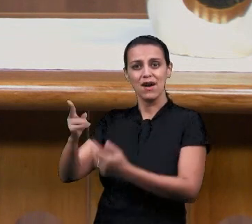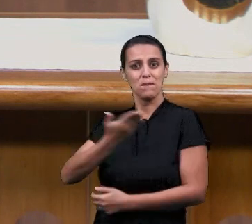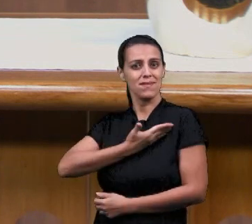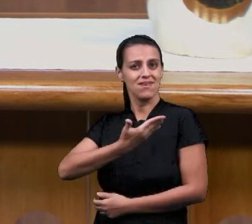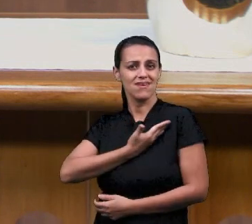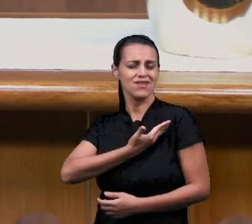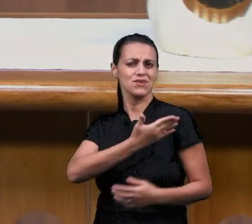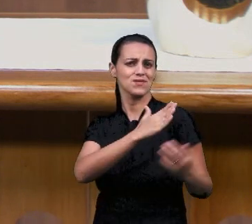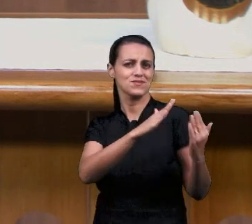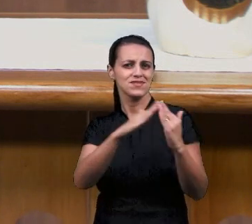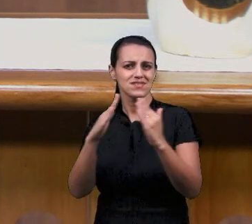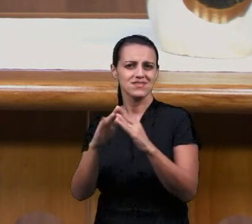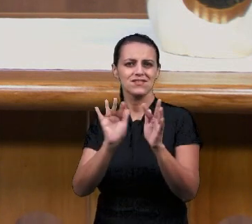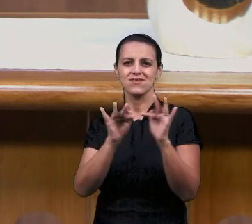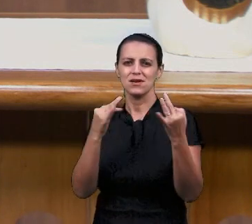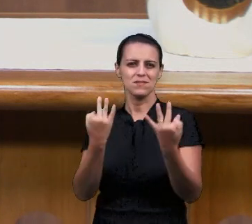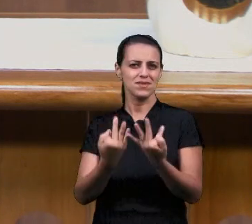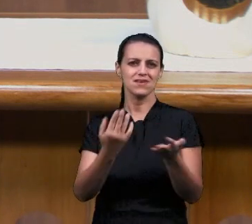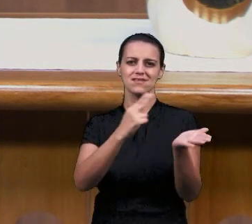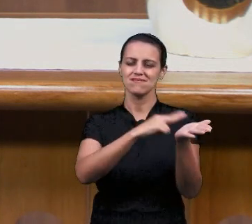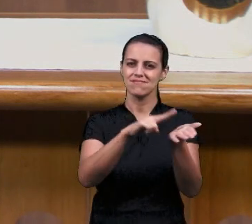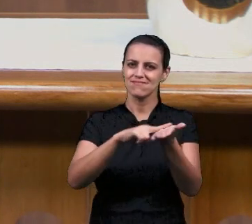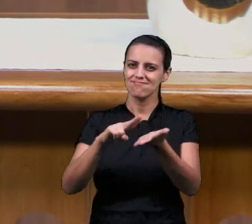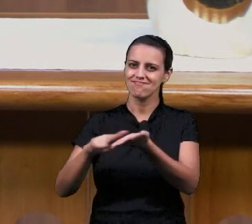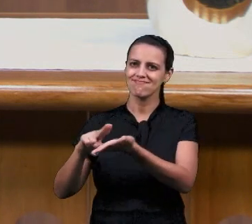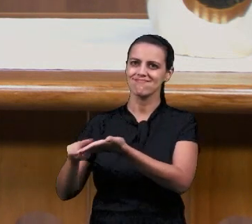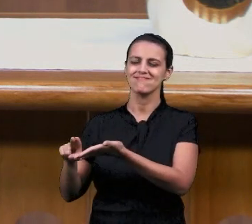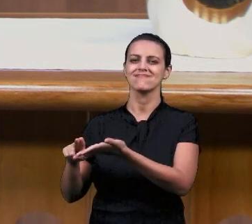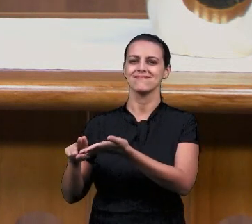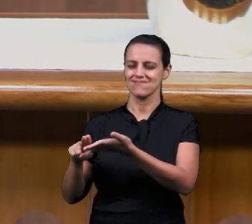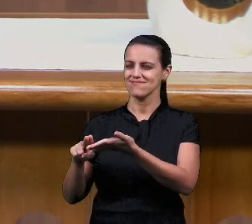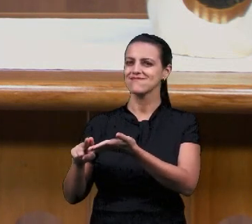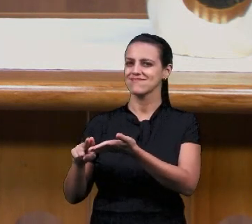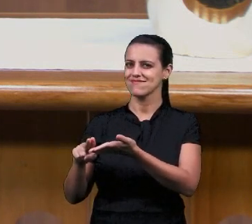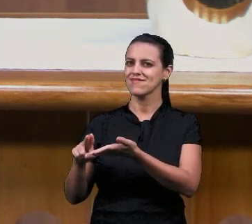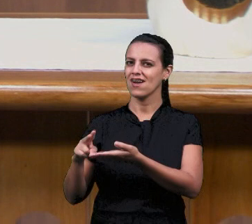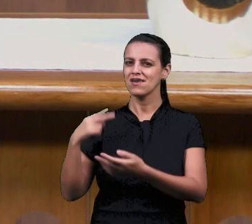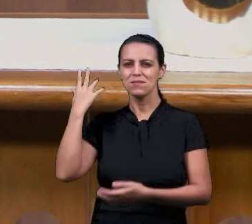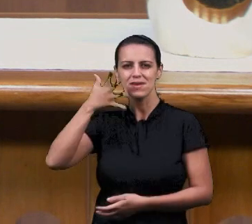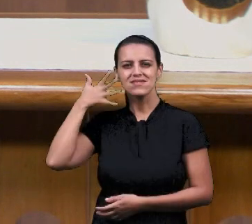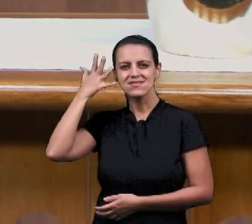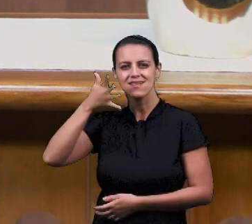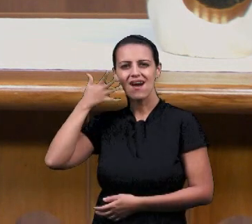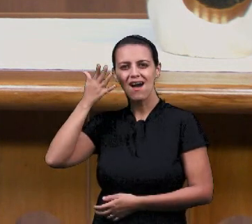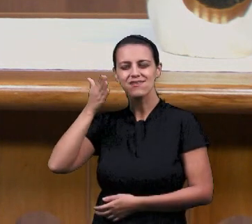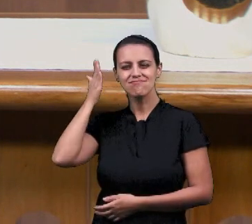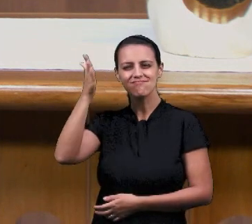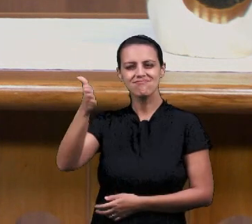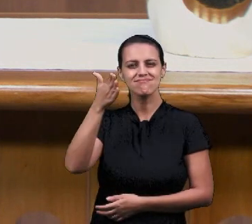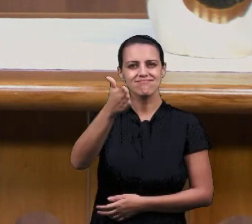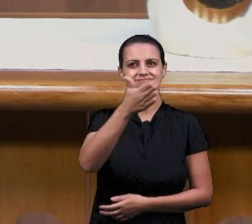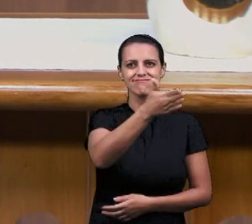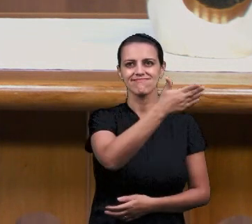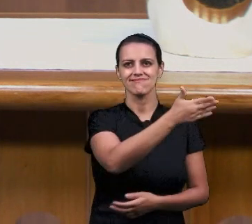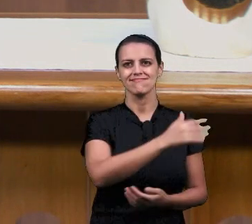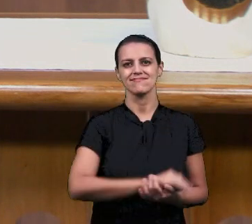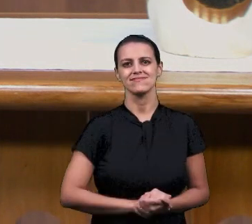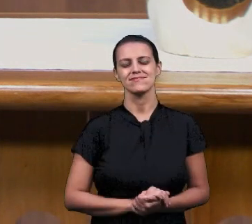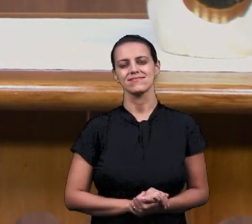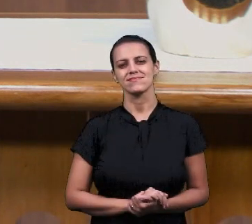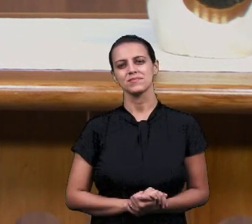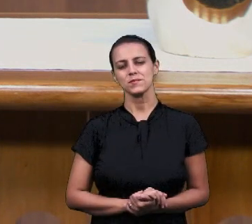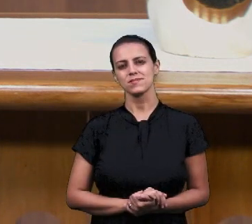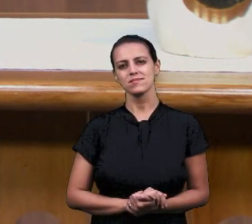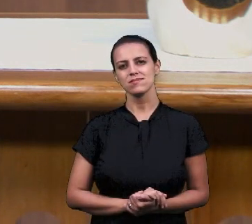vos amis, les voisins, les membres de la famille, afin qu'ils puissent recevoir un message de la part de Dieu vers nos cœurs. Nos